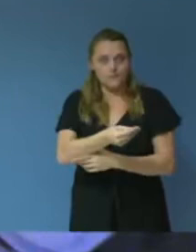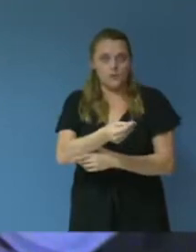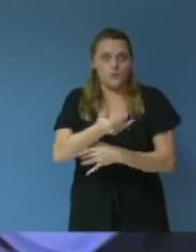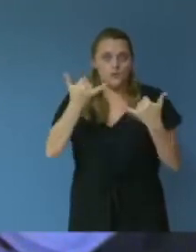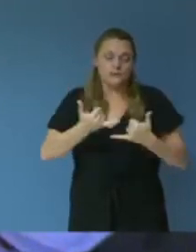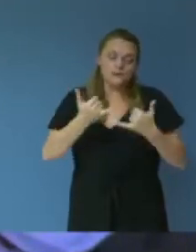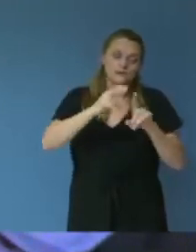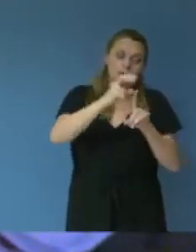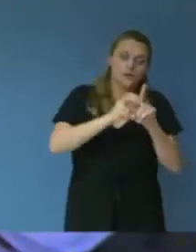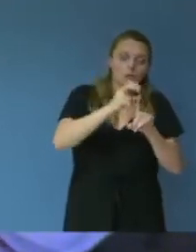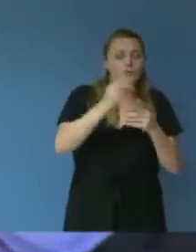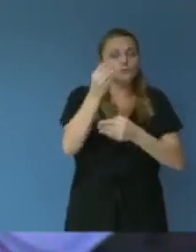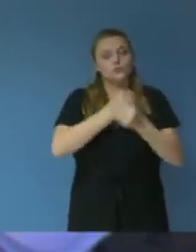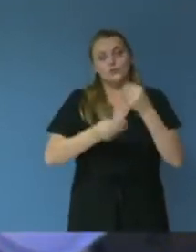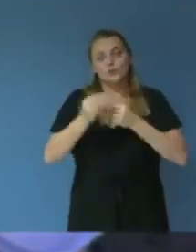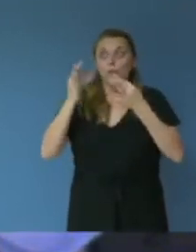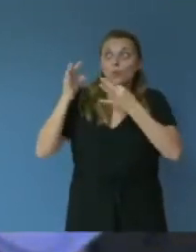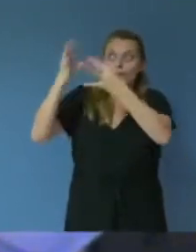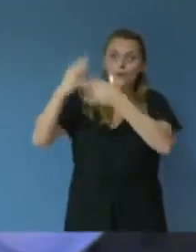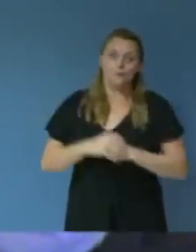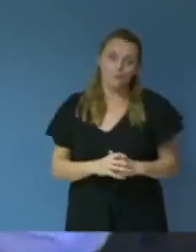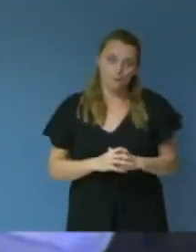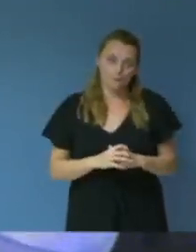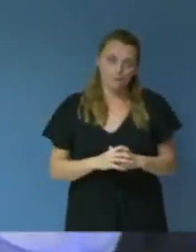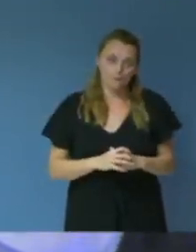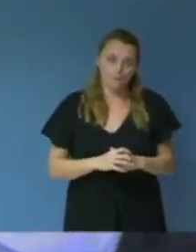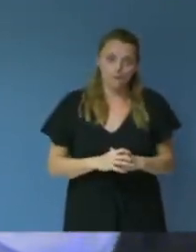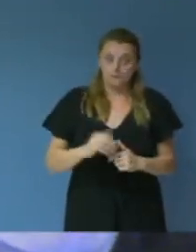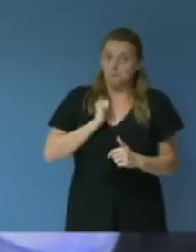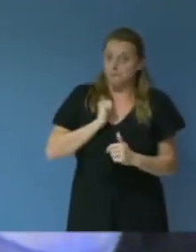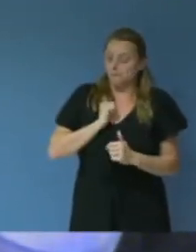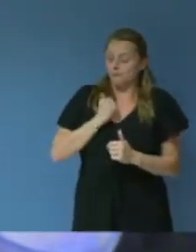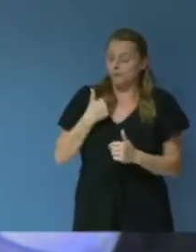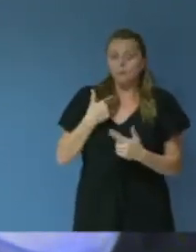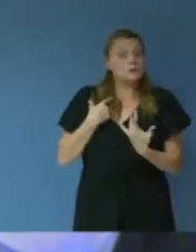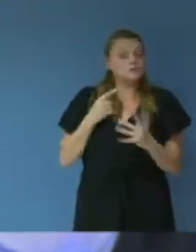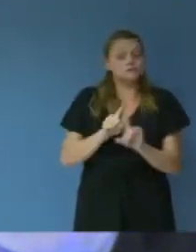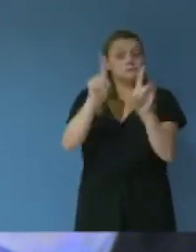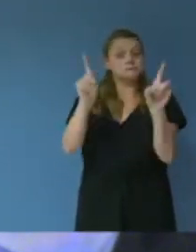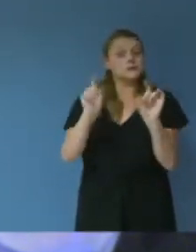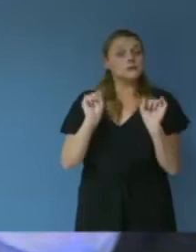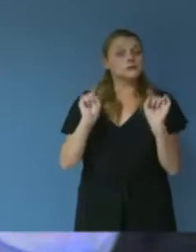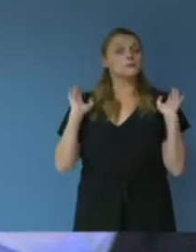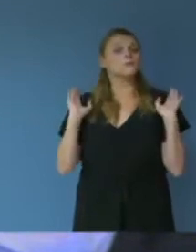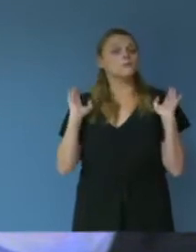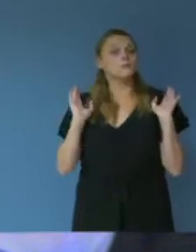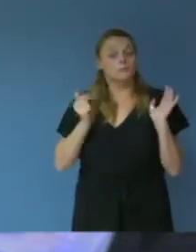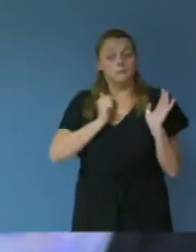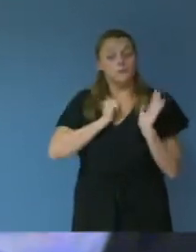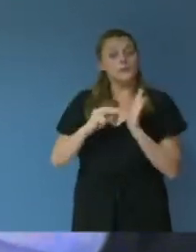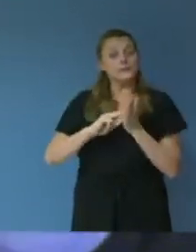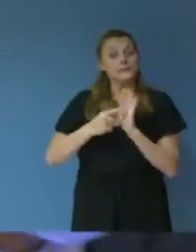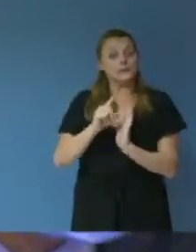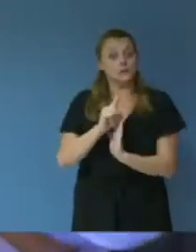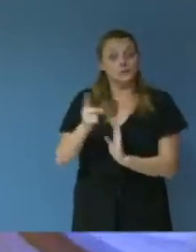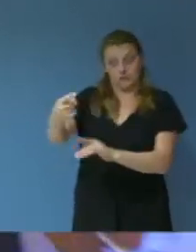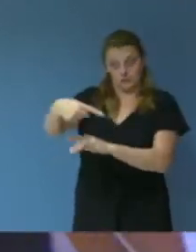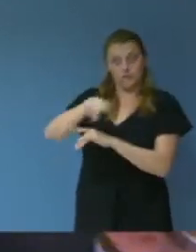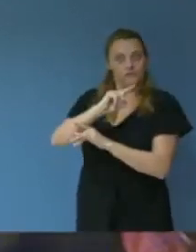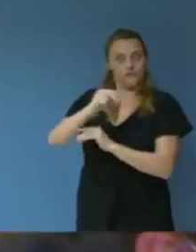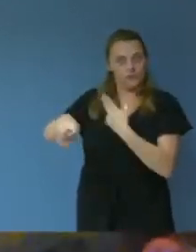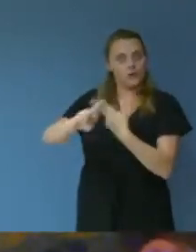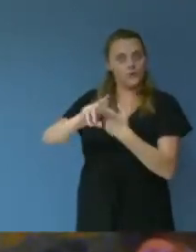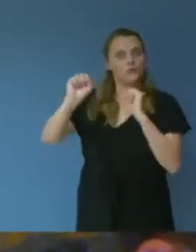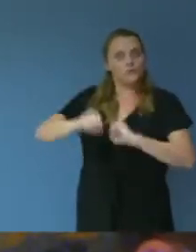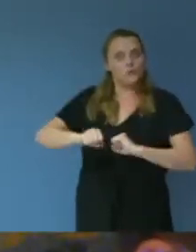climat. Voilà, moi je pose juste des questions, je ne suis pas technicien, mais en tout cas, si vous avez la réponse à cette problématique, je suis sûr que notre direction des